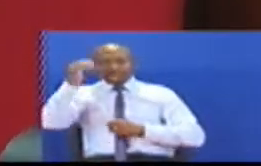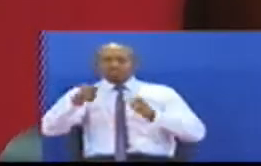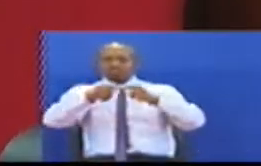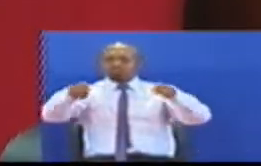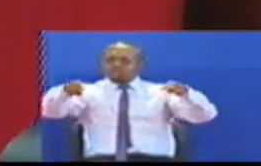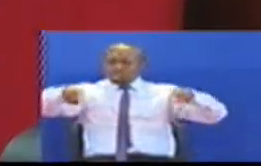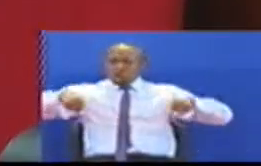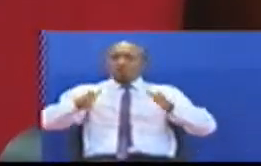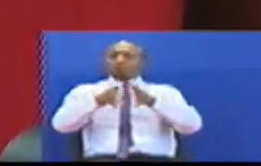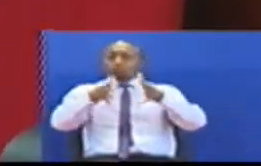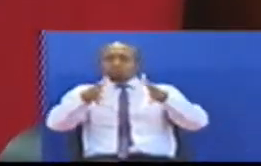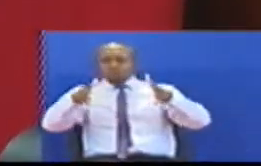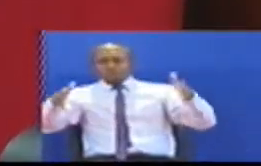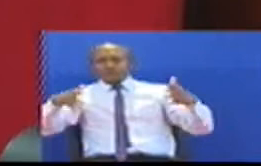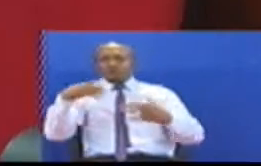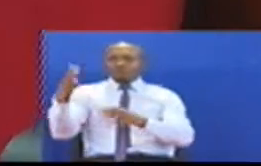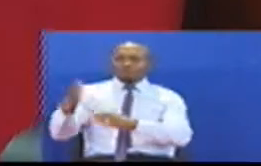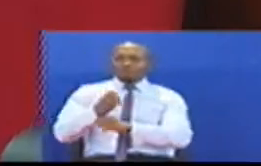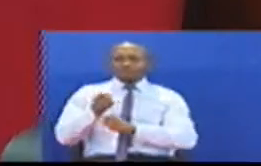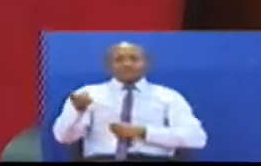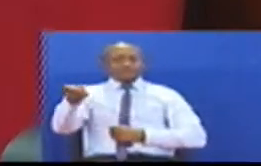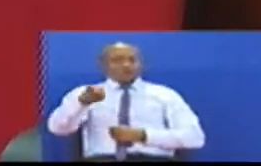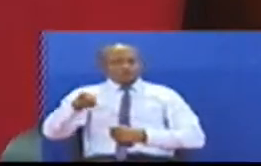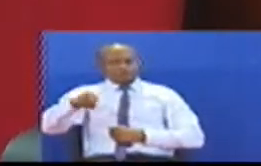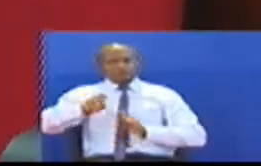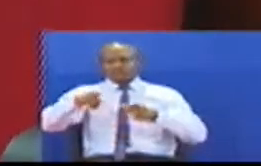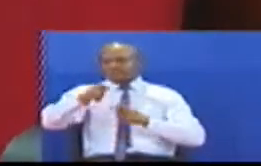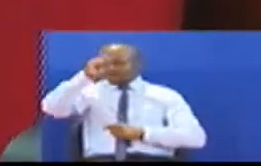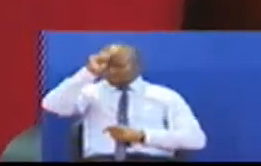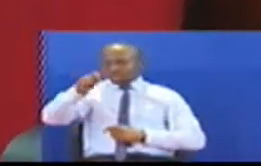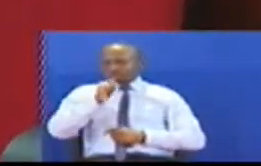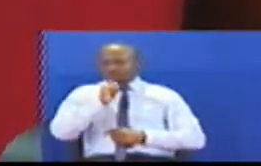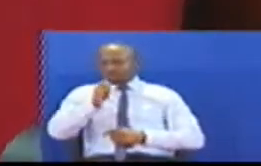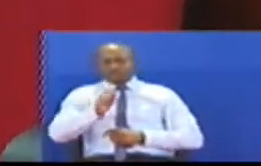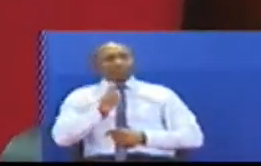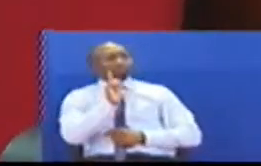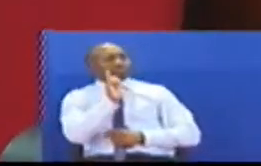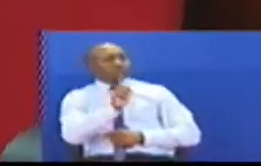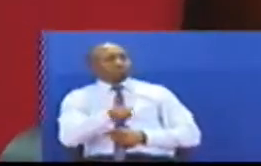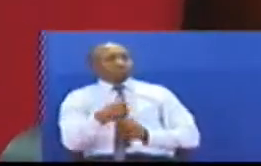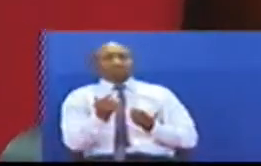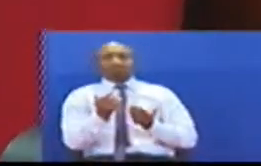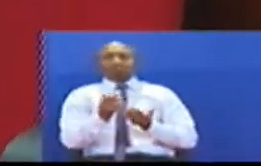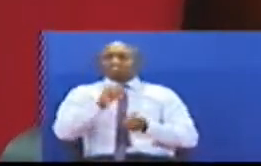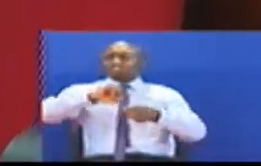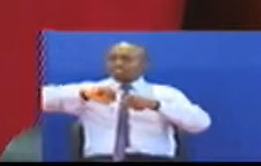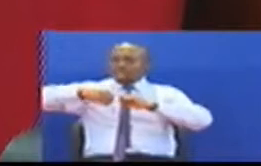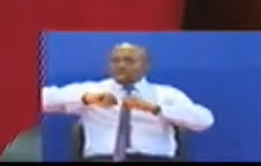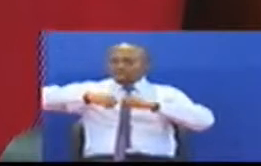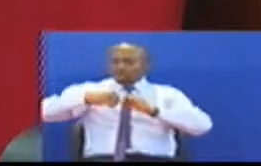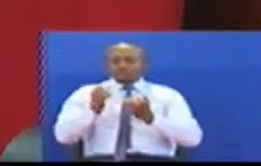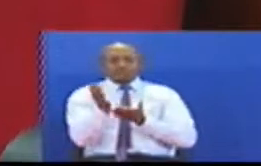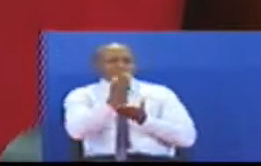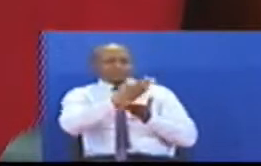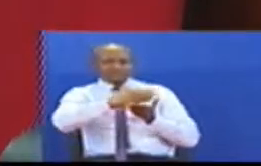kuwa mkubwa wa upatikanaji wa mikopo. Lakini Mheshimiwa Spika, kumekuwa na ombwe, kumekuwa na changamoto kwa baadhi ya